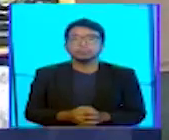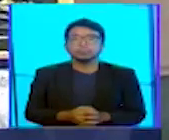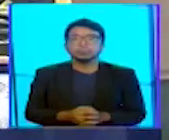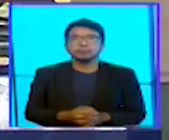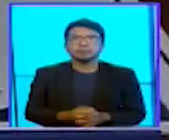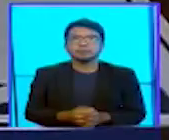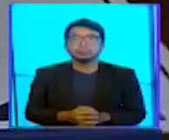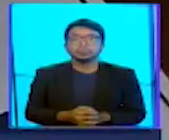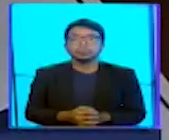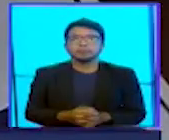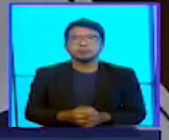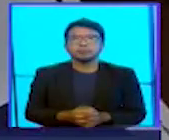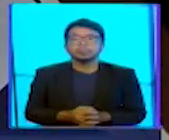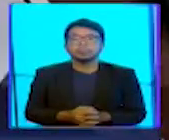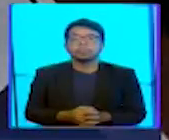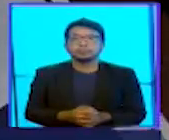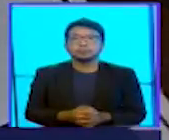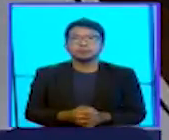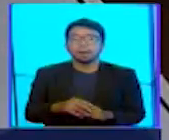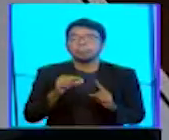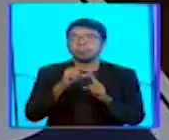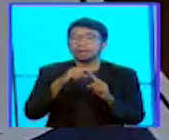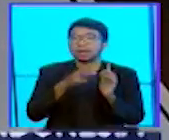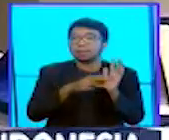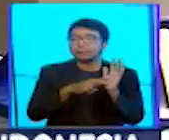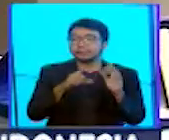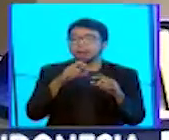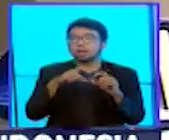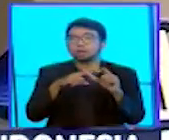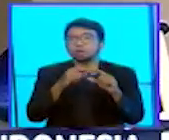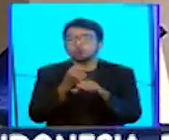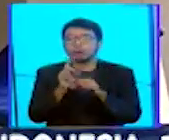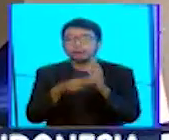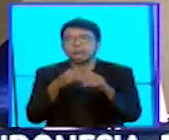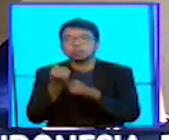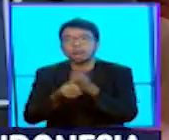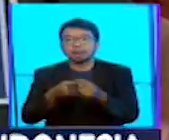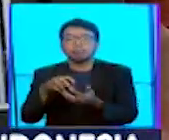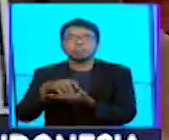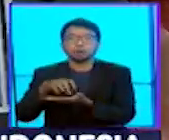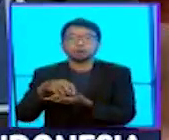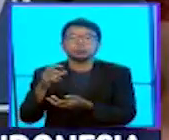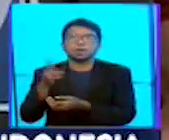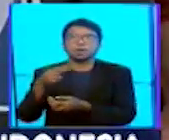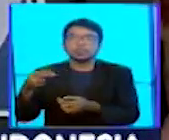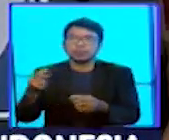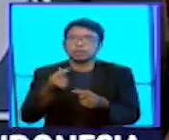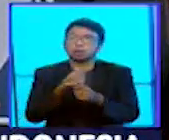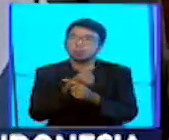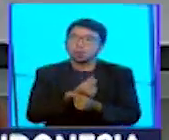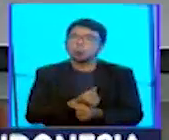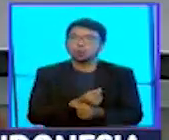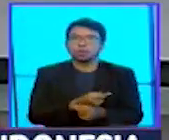Penandatanganan kerjasama antara PT MNC Guna Usaha Indonesia dengan PT Pos Indonesia di gedung MNC Financial Center menjadi langkah awal kedua belah pihak